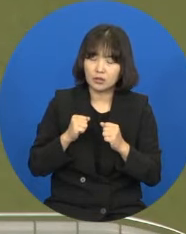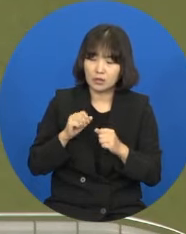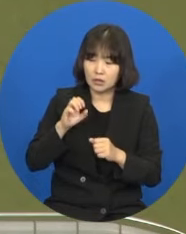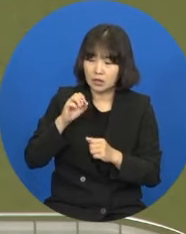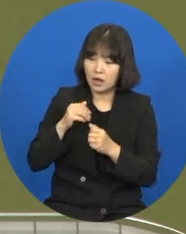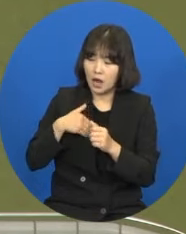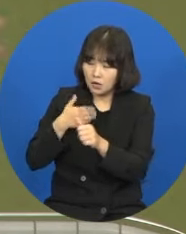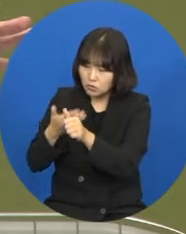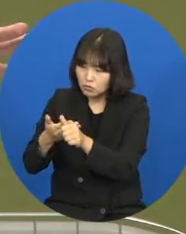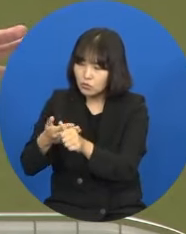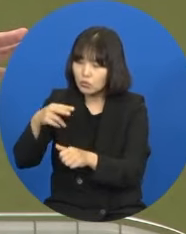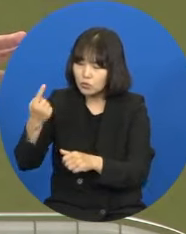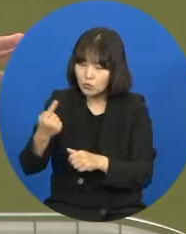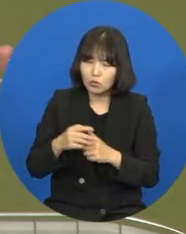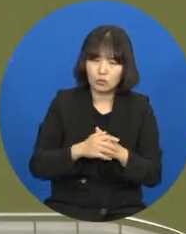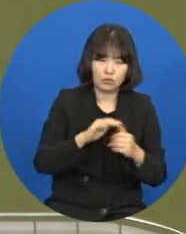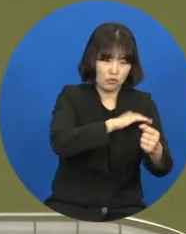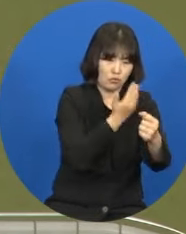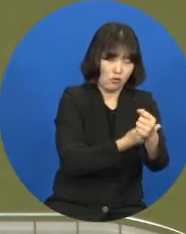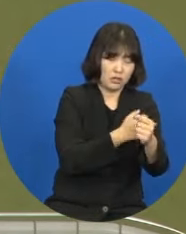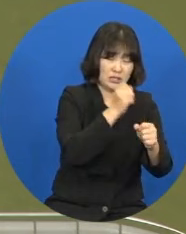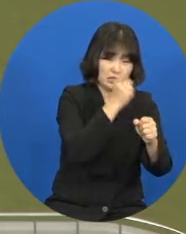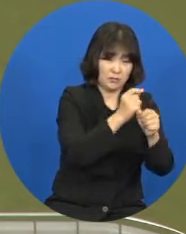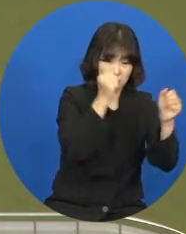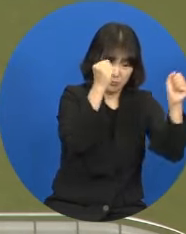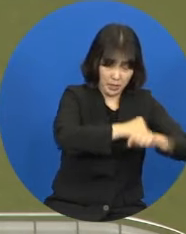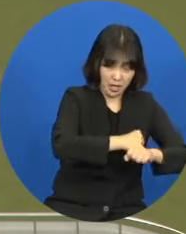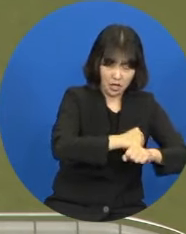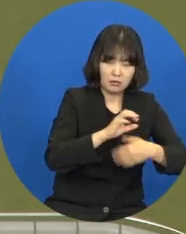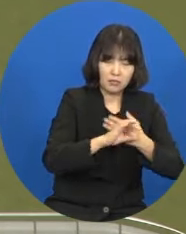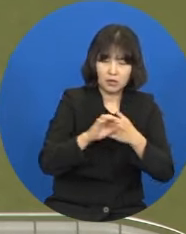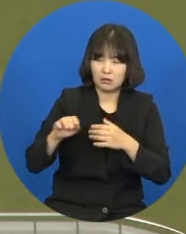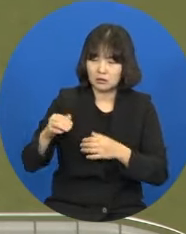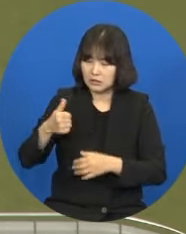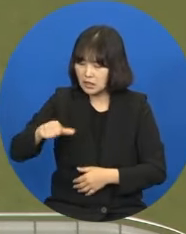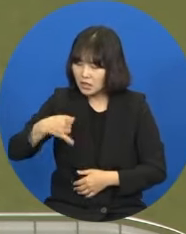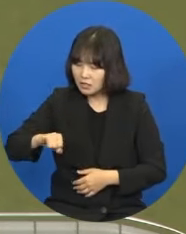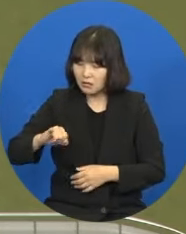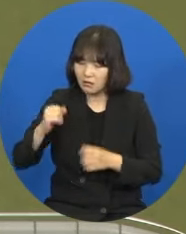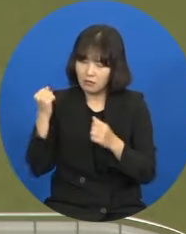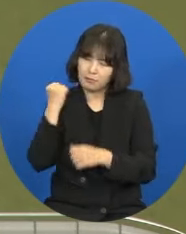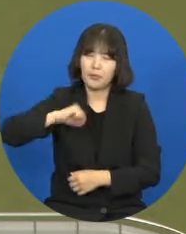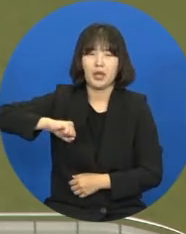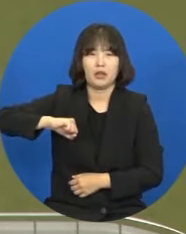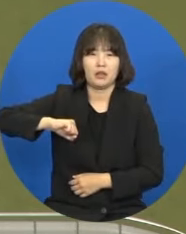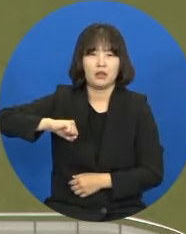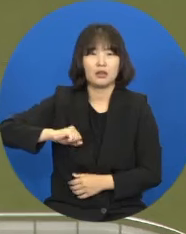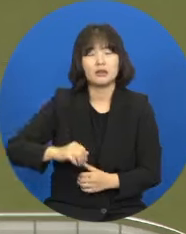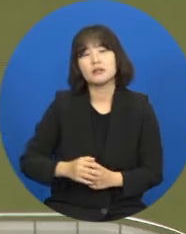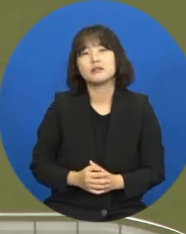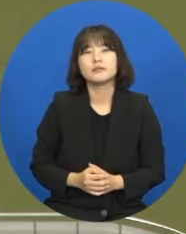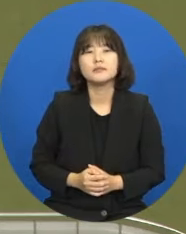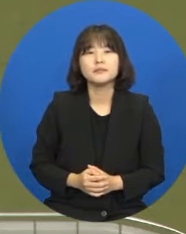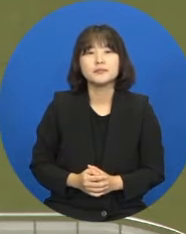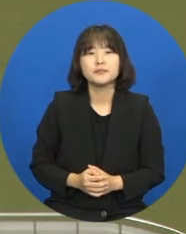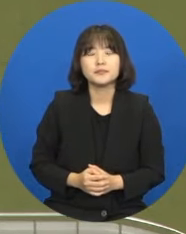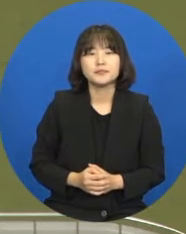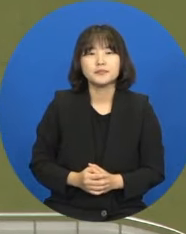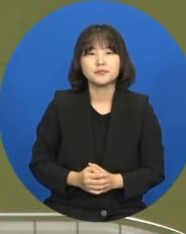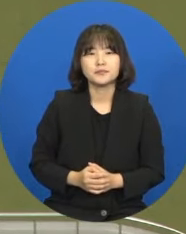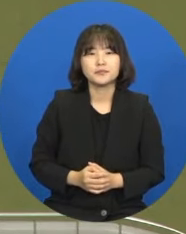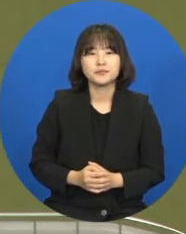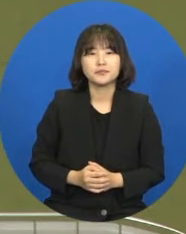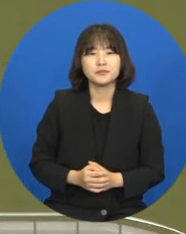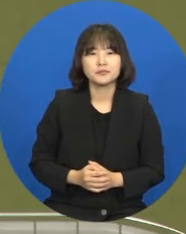않습니다 권위가 무너지면 다 무너지는 거예요 권위적인 것과 부정한 불리한 권위가 문제지